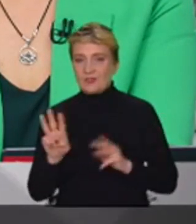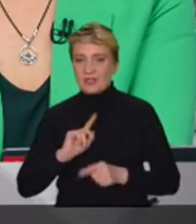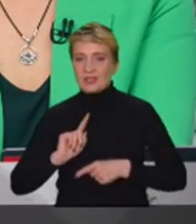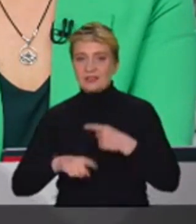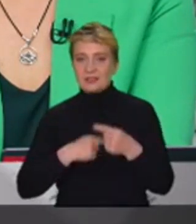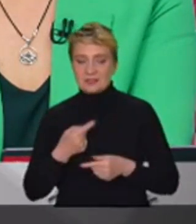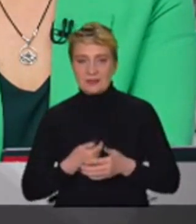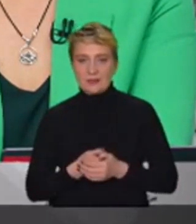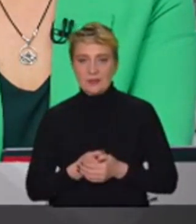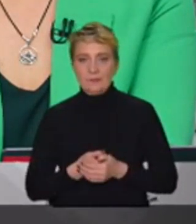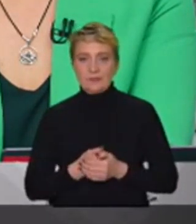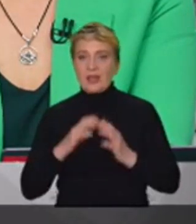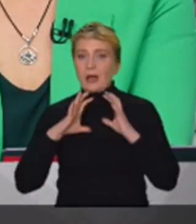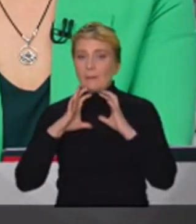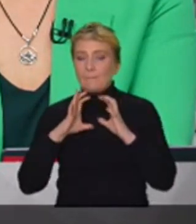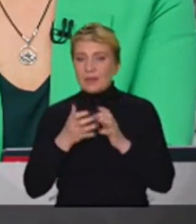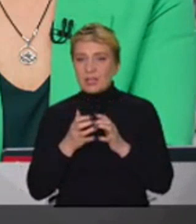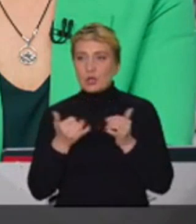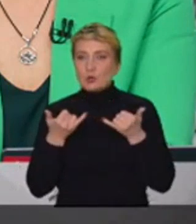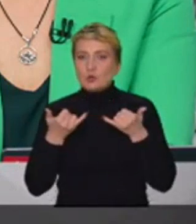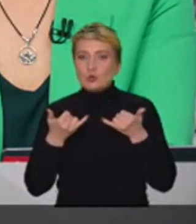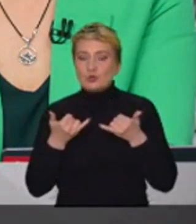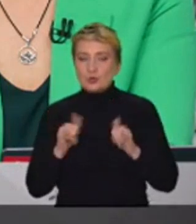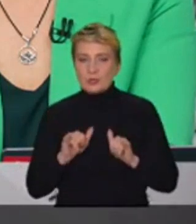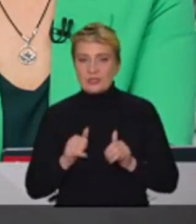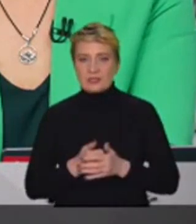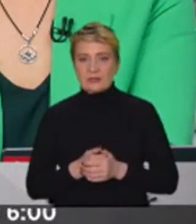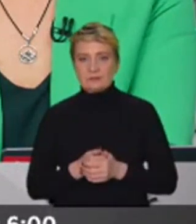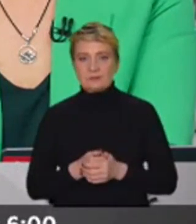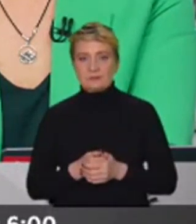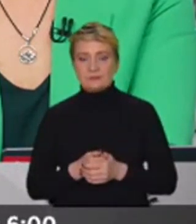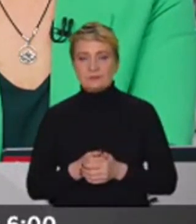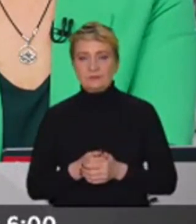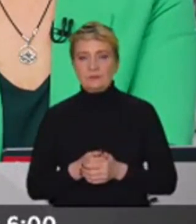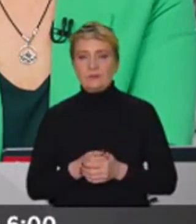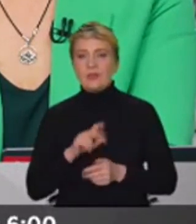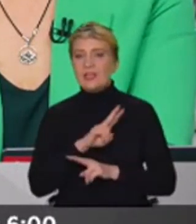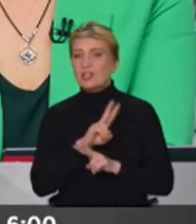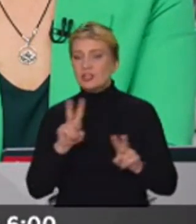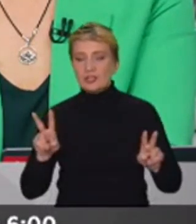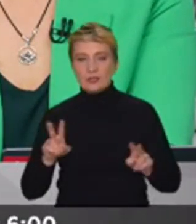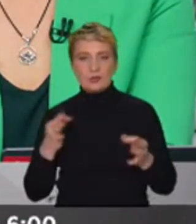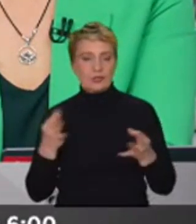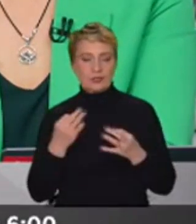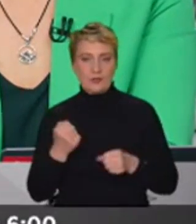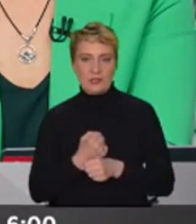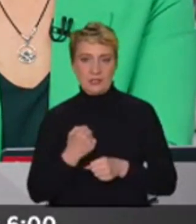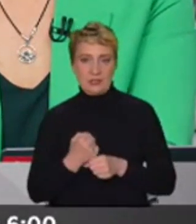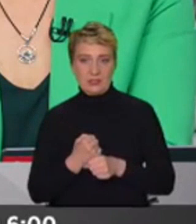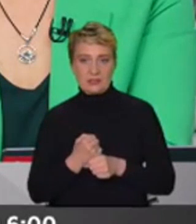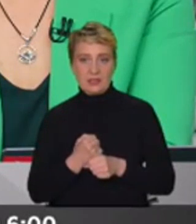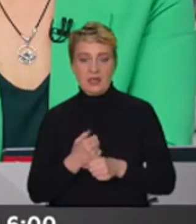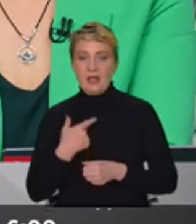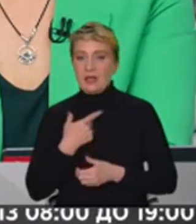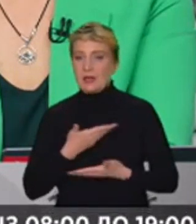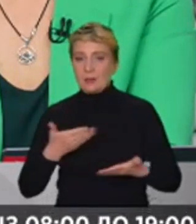«Нюдс четверг», девушки просто какие-то недооголенные фотографии постят в открытый доступ, и их за это никто им ничего не делает. И тем более мы